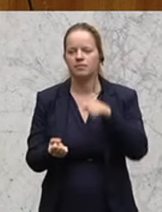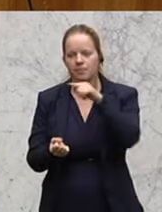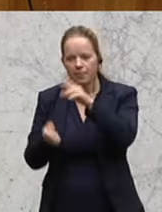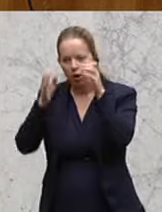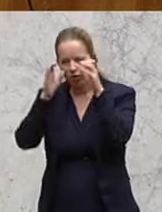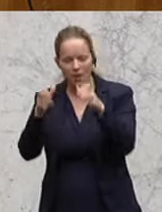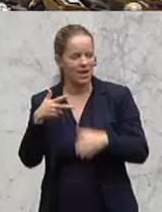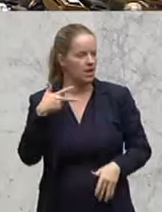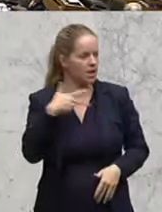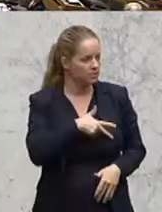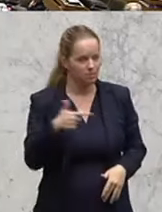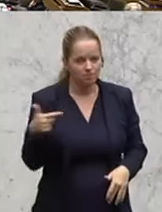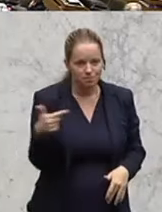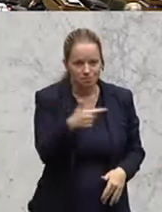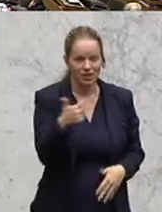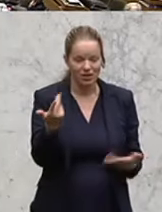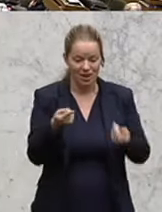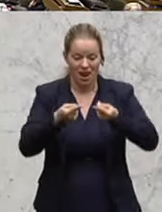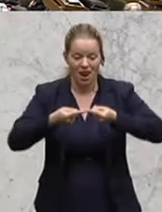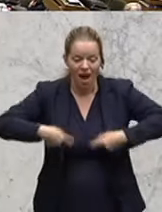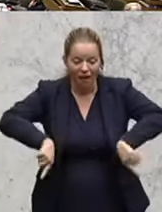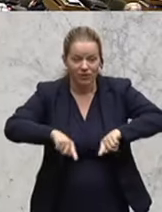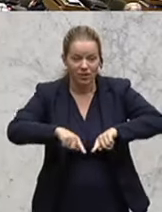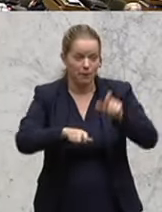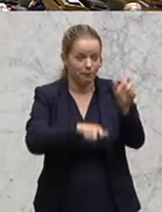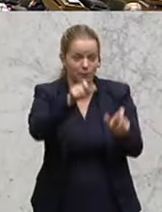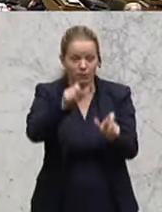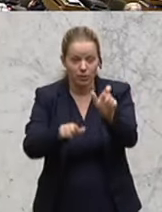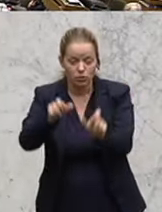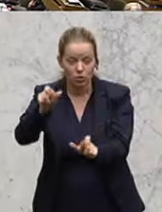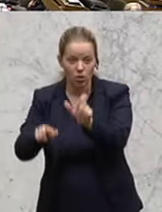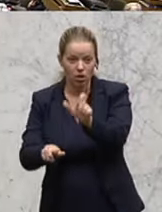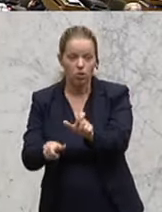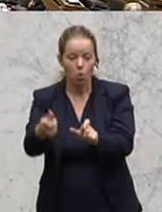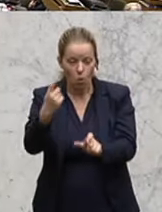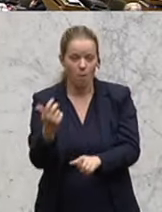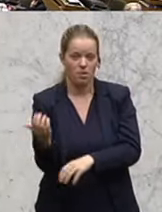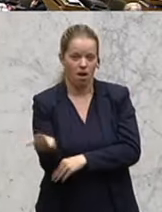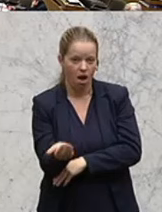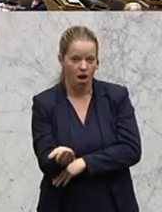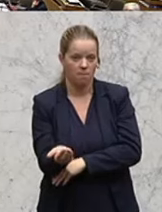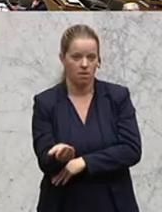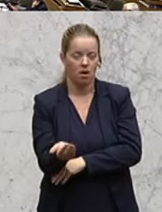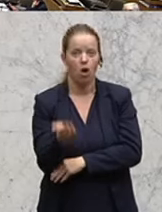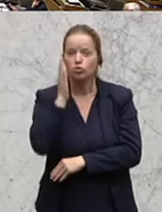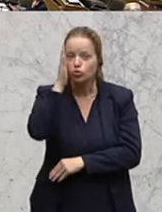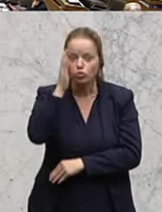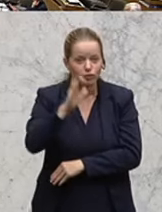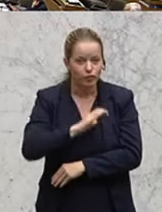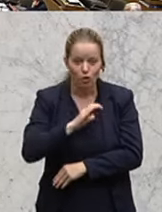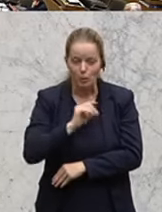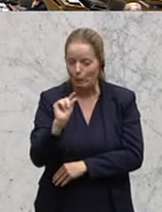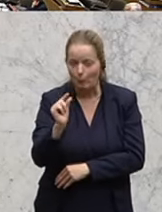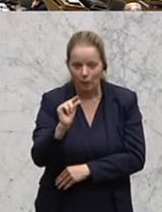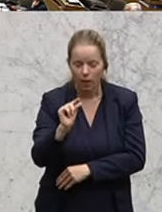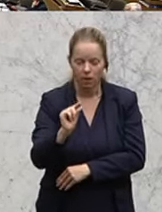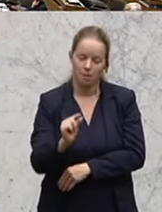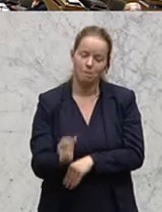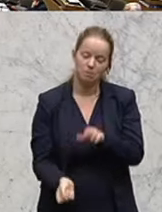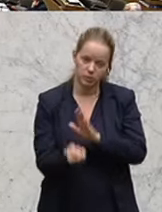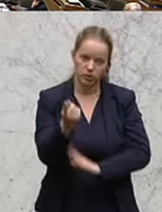arm. Sie machen die Menschen arm. Sie machen dieses Land arm an Chancen, an Zukunftschancen. Das ist besonders bitter für die jungen Menschen. Und Sie